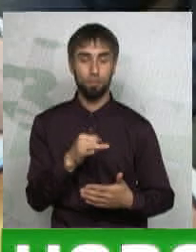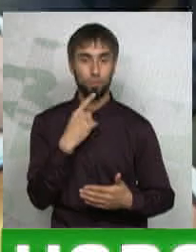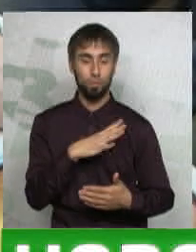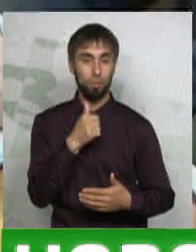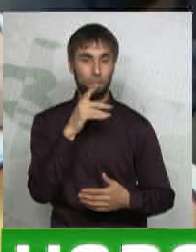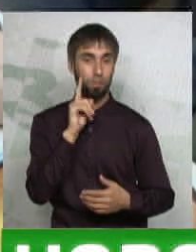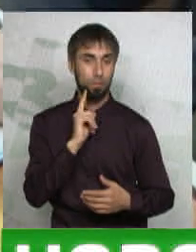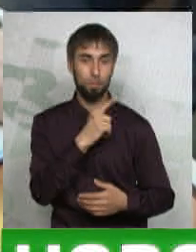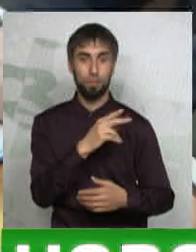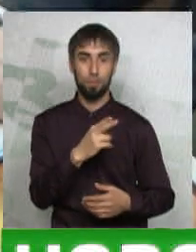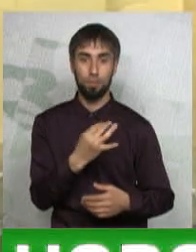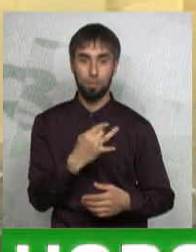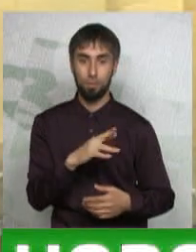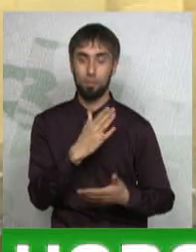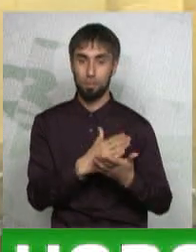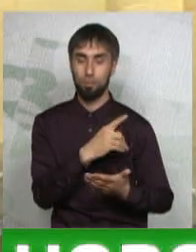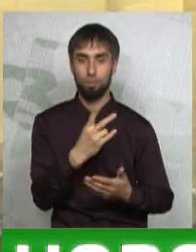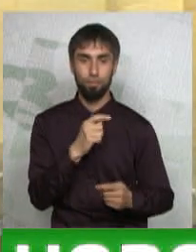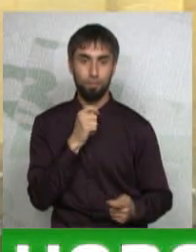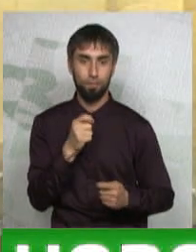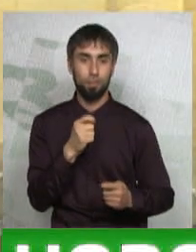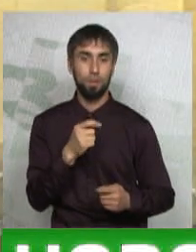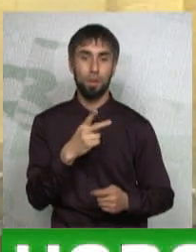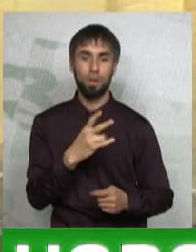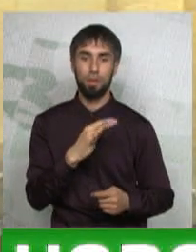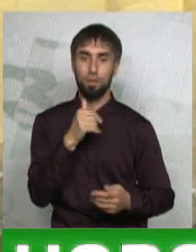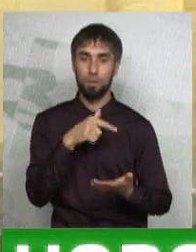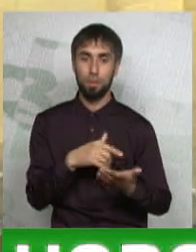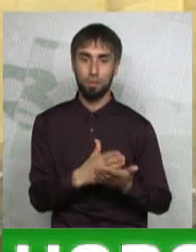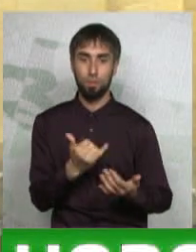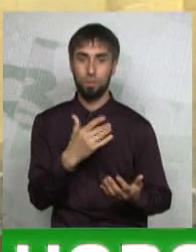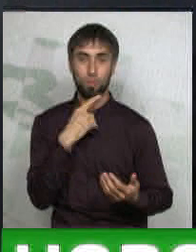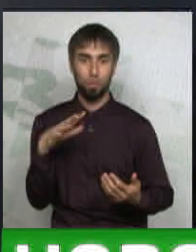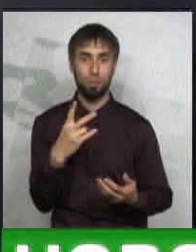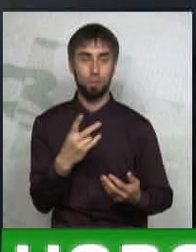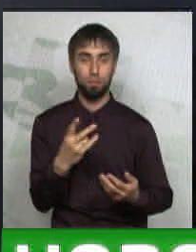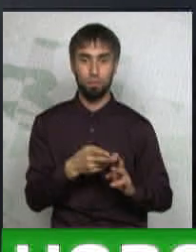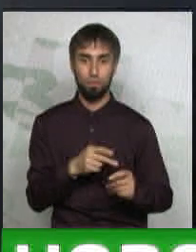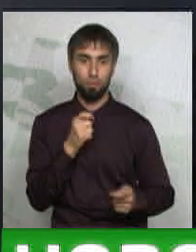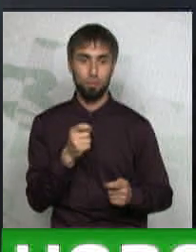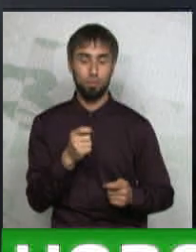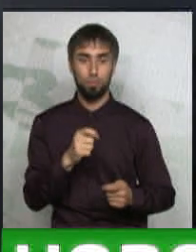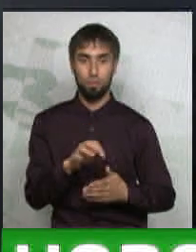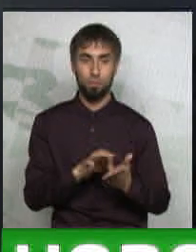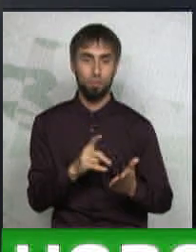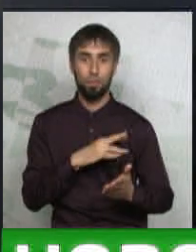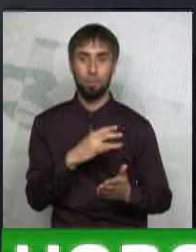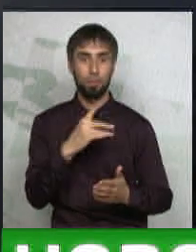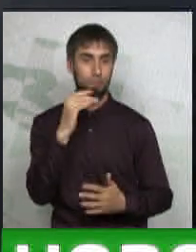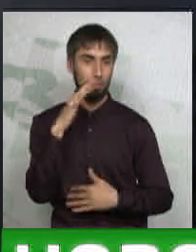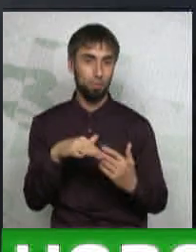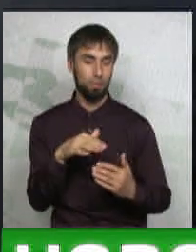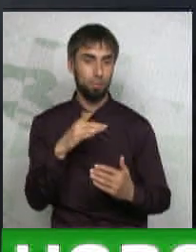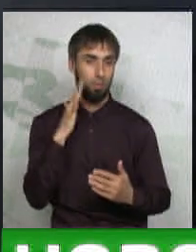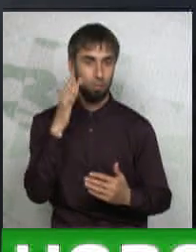идет спецоперация, надо быть настороже. Все негативные вещи, которые проецируются сегодня на Россию, надо нивелировать незамедлительно, чтобы они не путали мысли